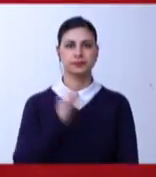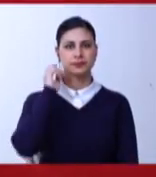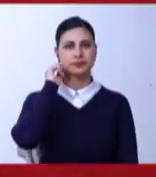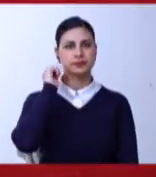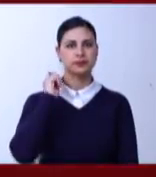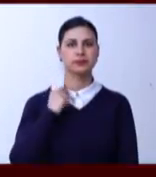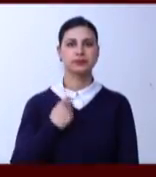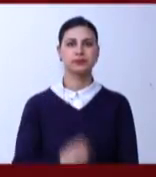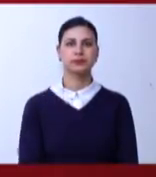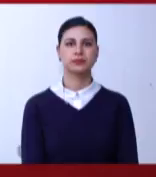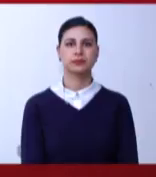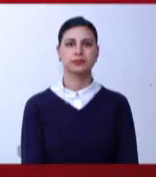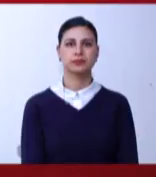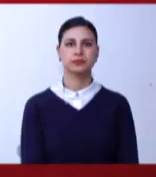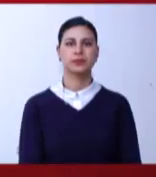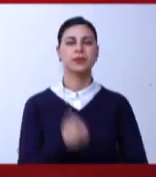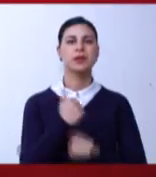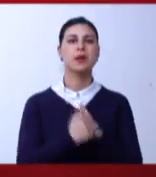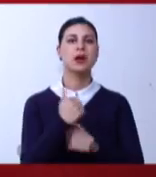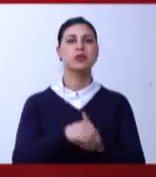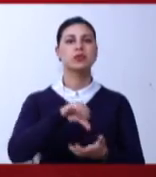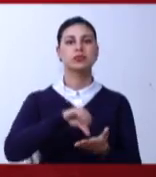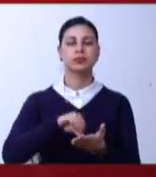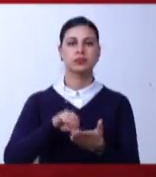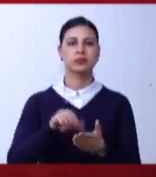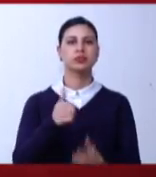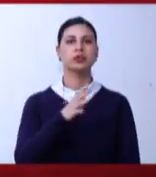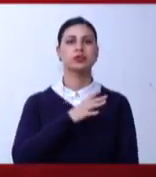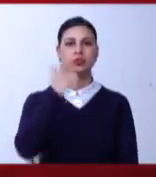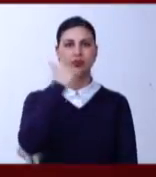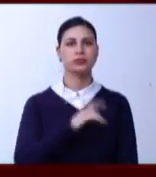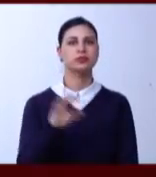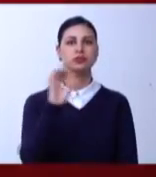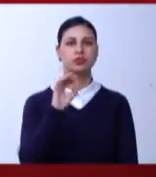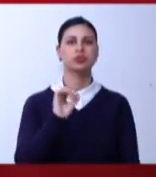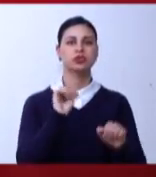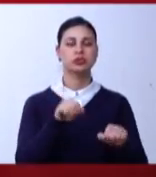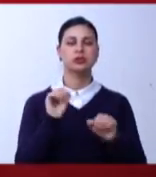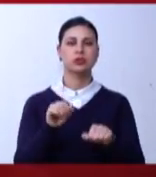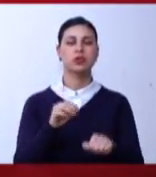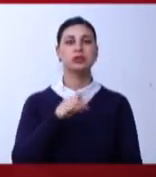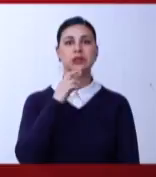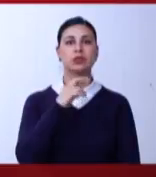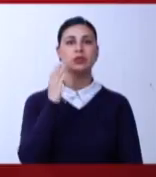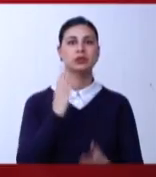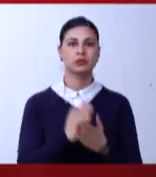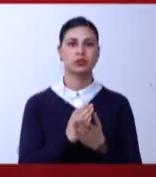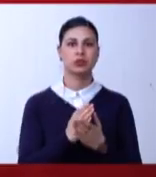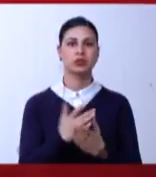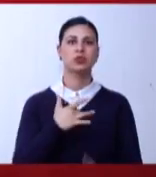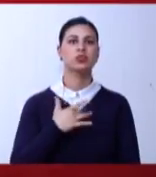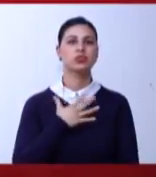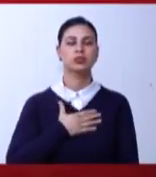მარათონისთვის მზადების წესები. მარათონში ჩართვამდე კრიტიკულად შეაფასეთ თქვენი შესაძლებლობები. საყურადღებოა ტკივილი